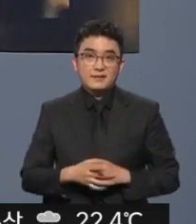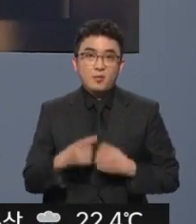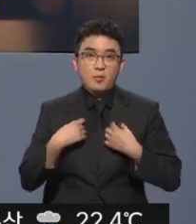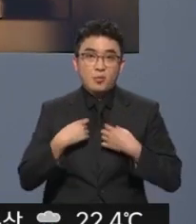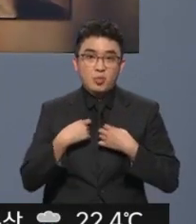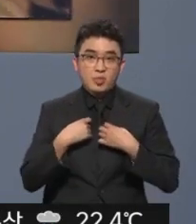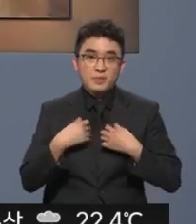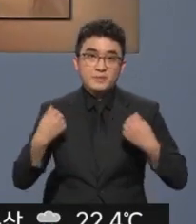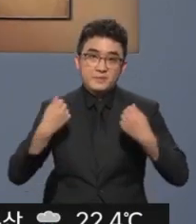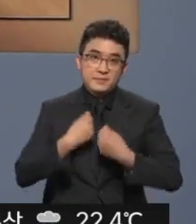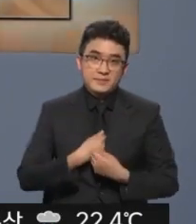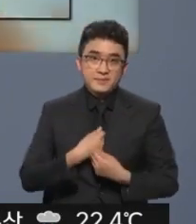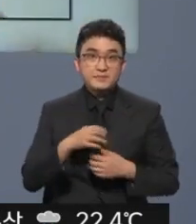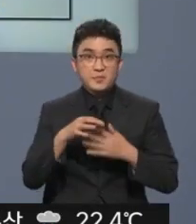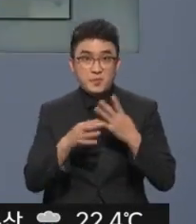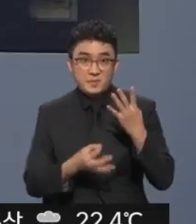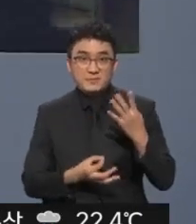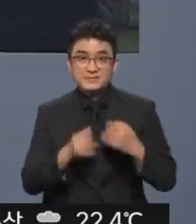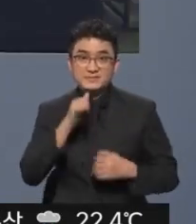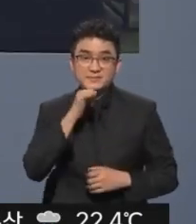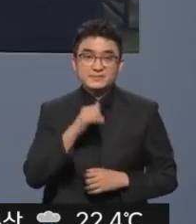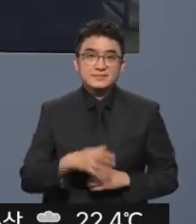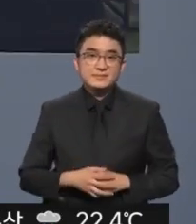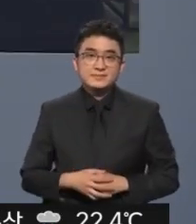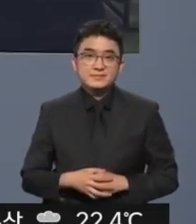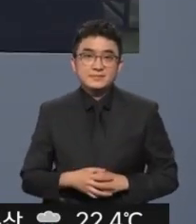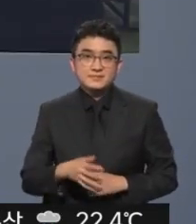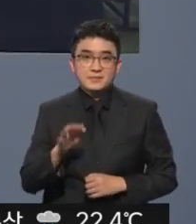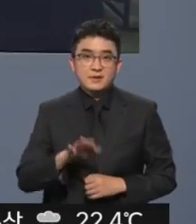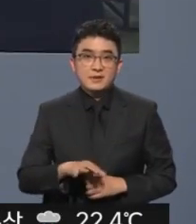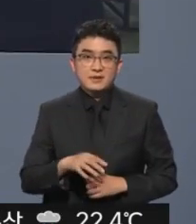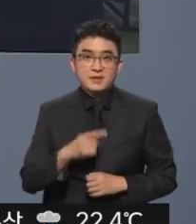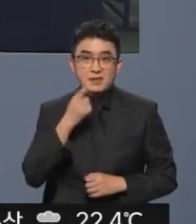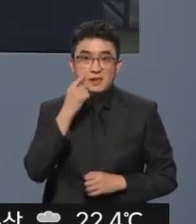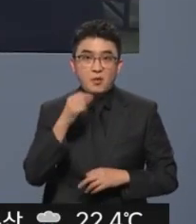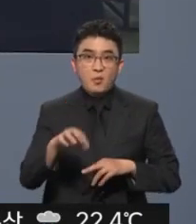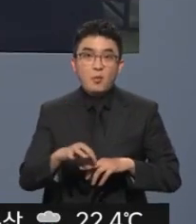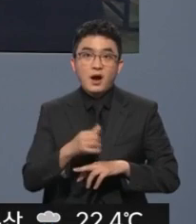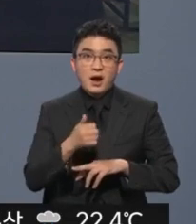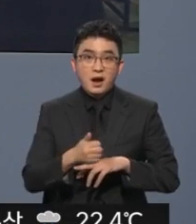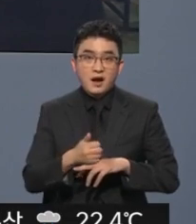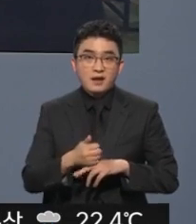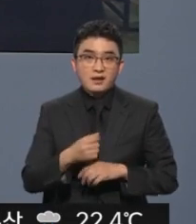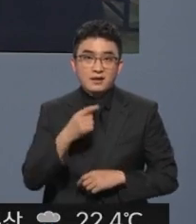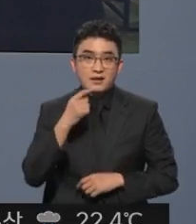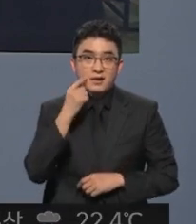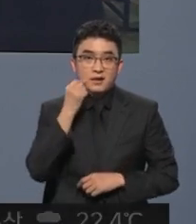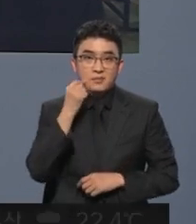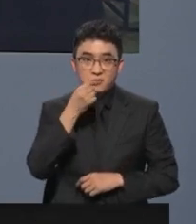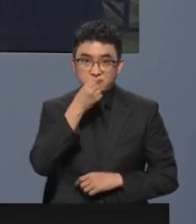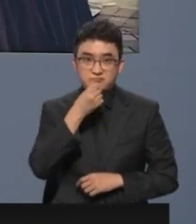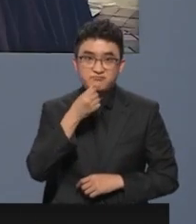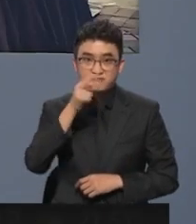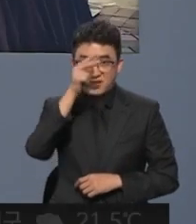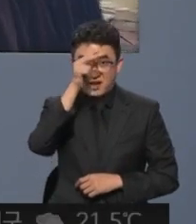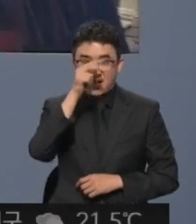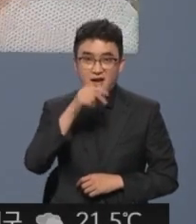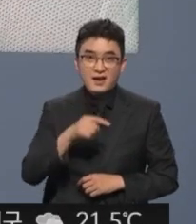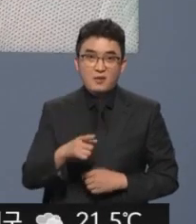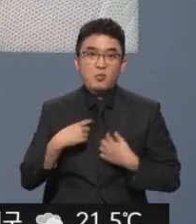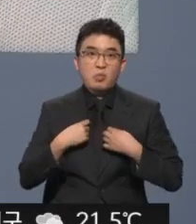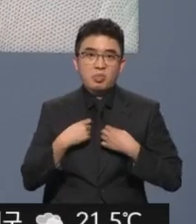마련됐습니다 그런데 이런과 일본 순사 의상이 비치되어 있어서 논란이 일고 있습니다